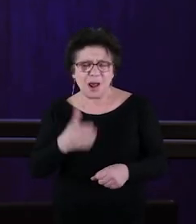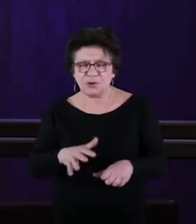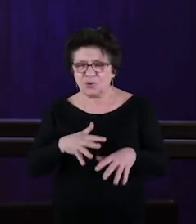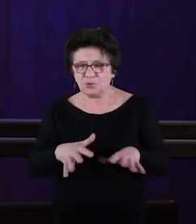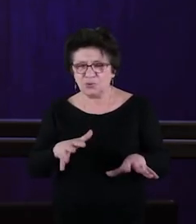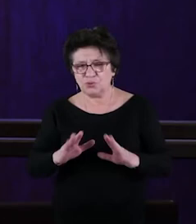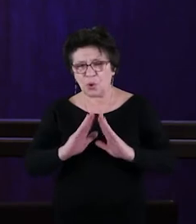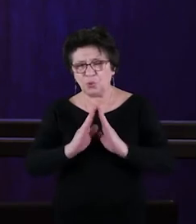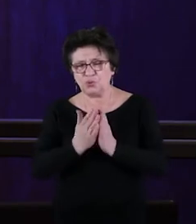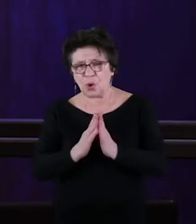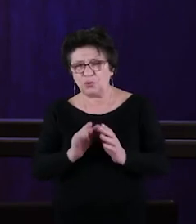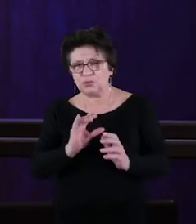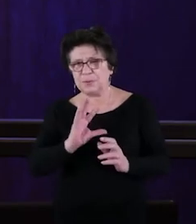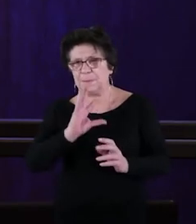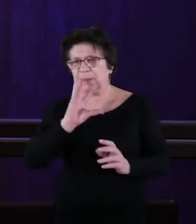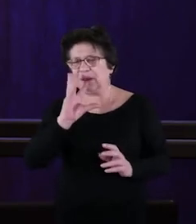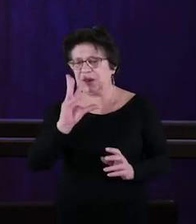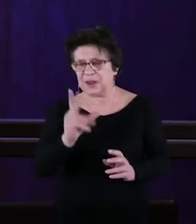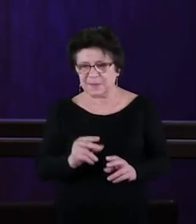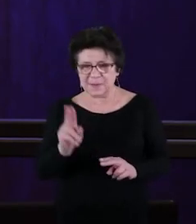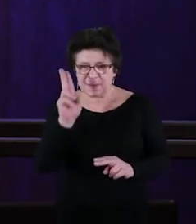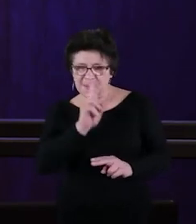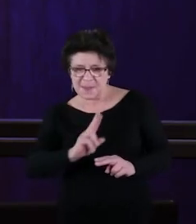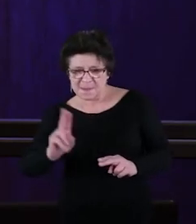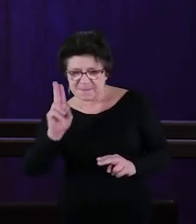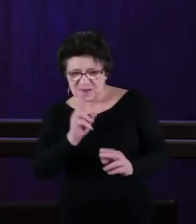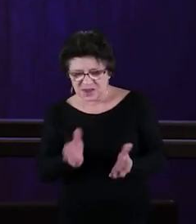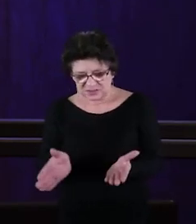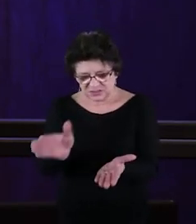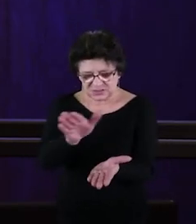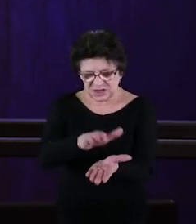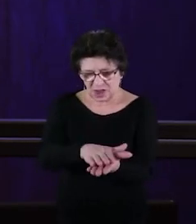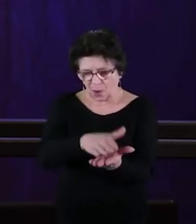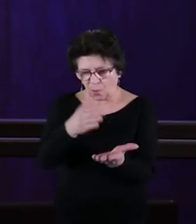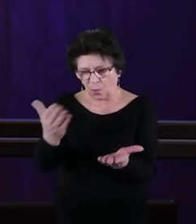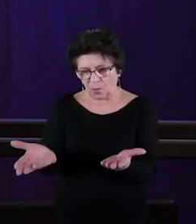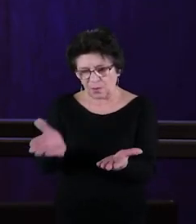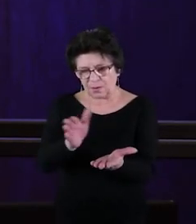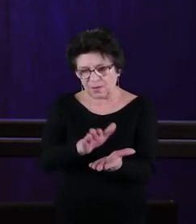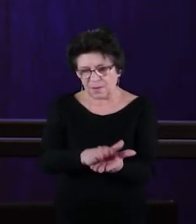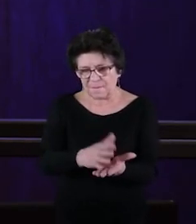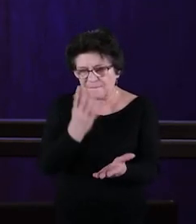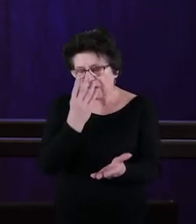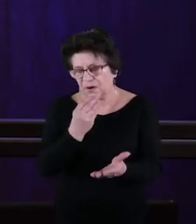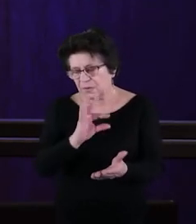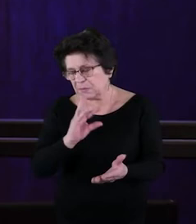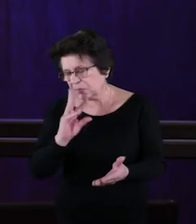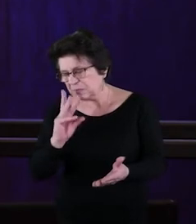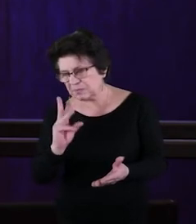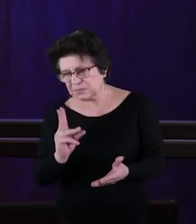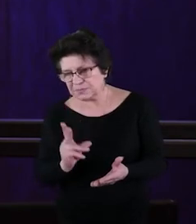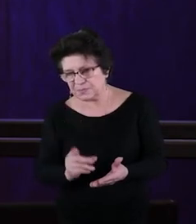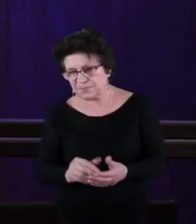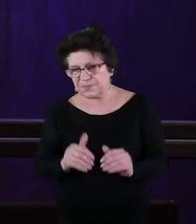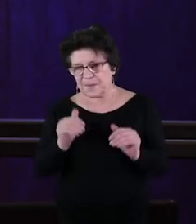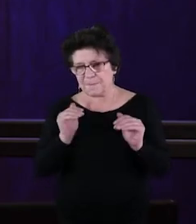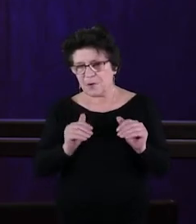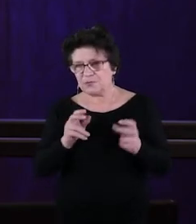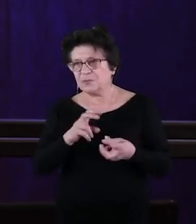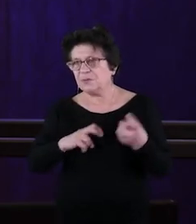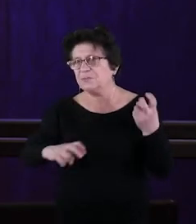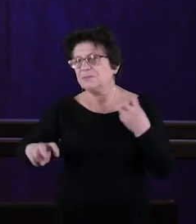są piękne mają niebieskie Grzbiety Świetnie wyglądają naprawdę niezwykle się chodzi po